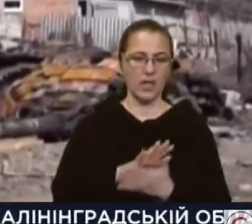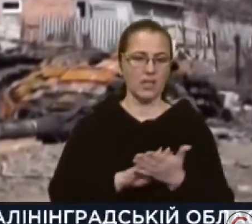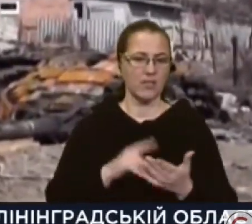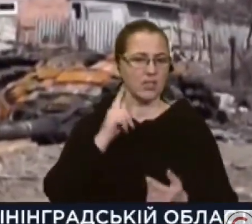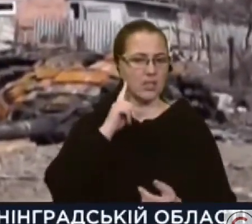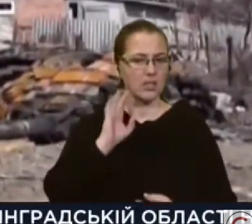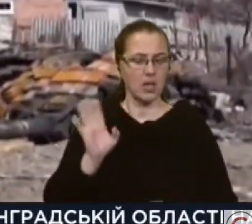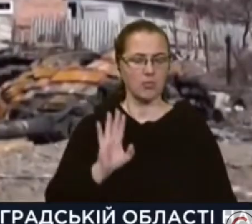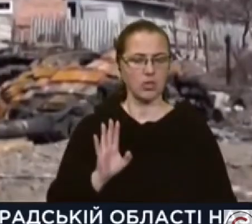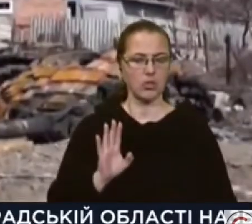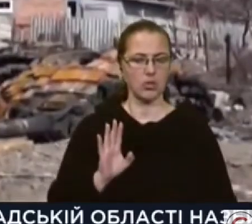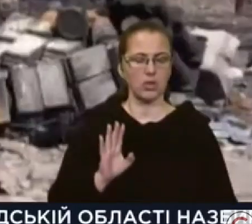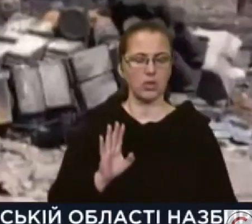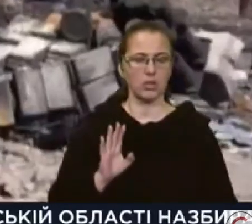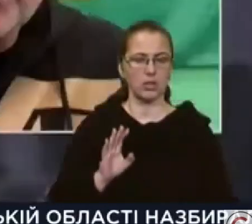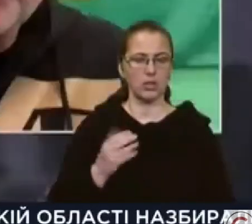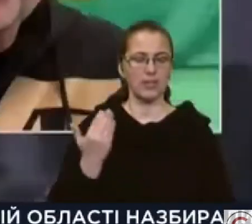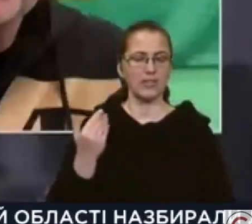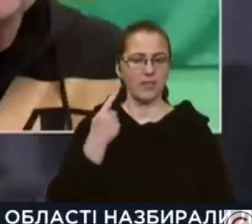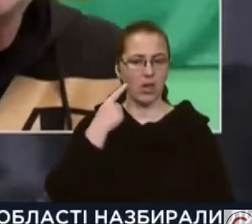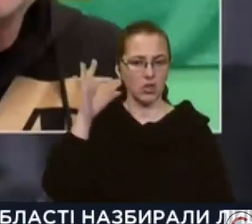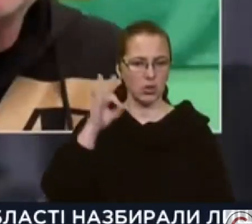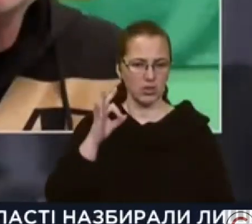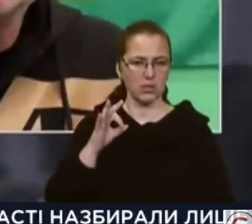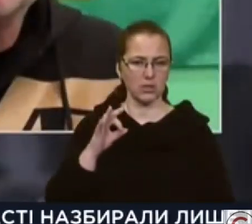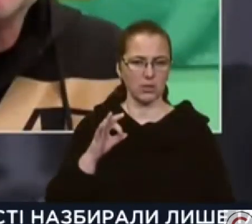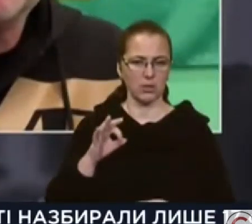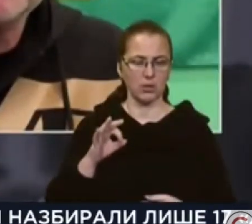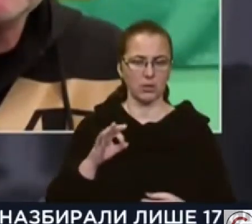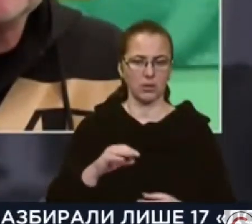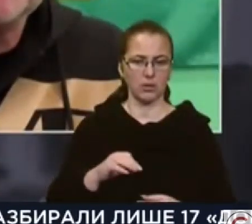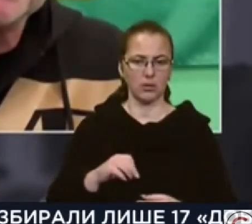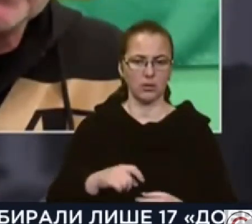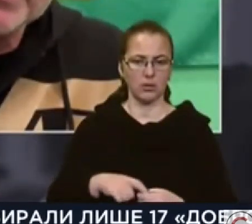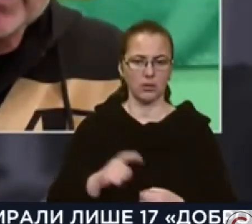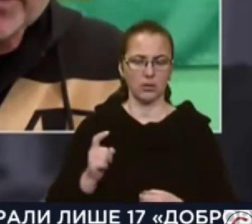Вибачте, не почули цифру за вашу оцінку і далі перервався так.